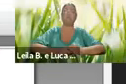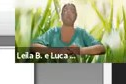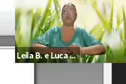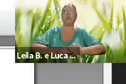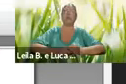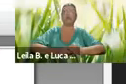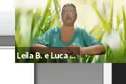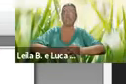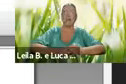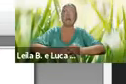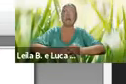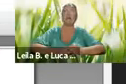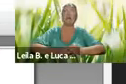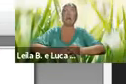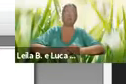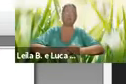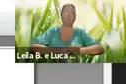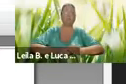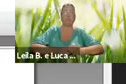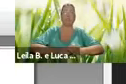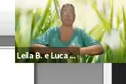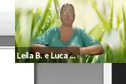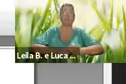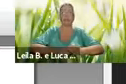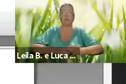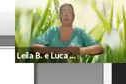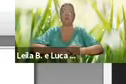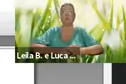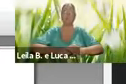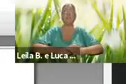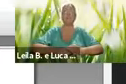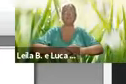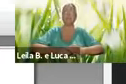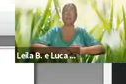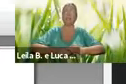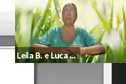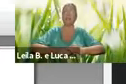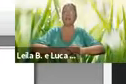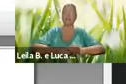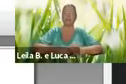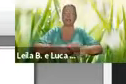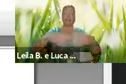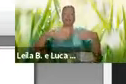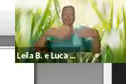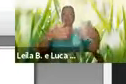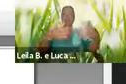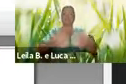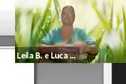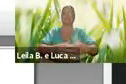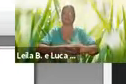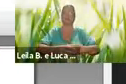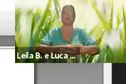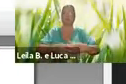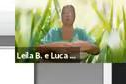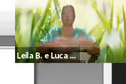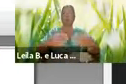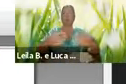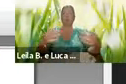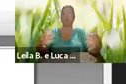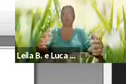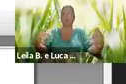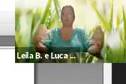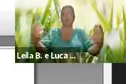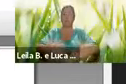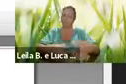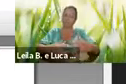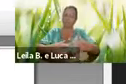si trova. Ossia, quando noi ci incarniamo, utilizziamo materiale che esiste, no? O